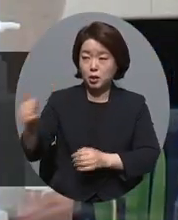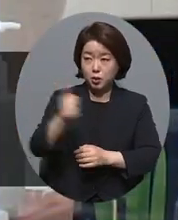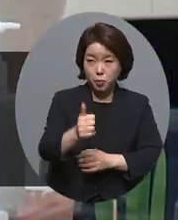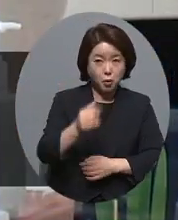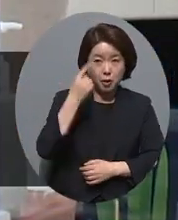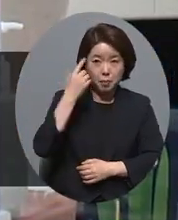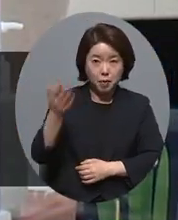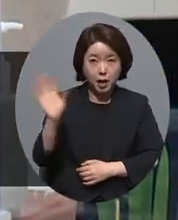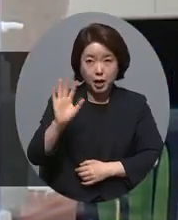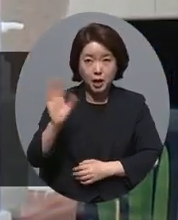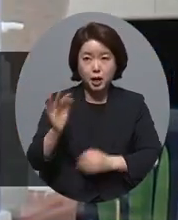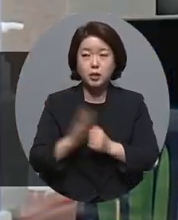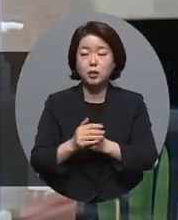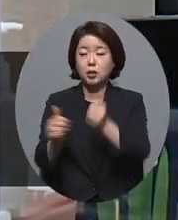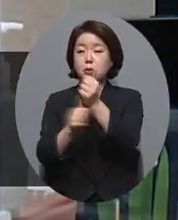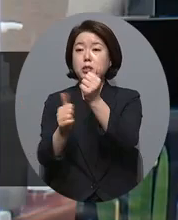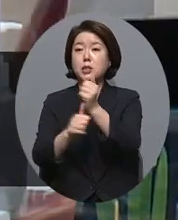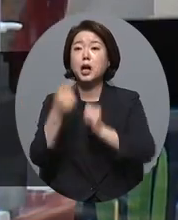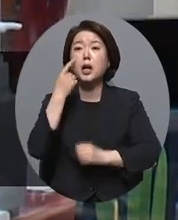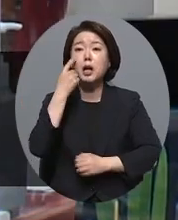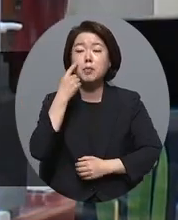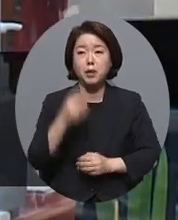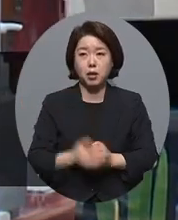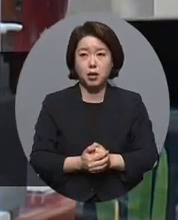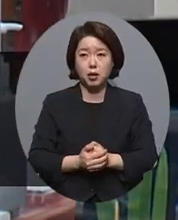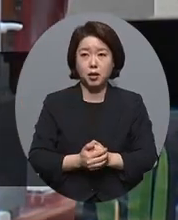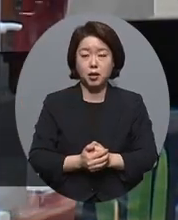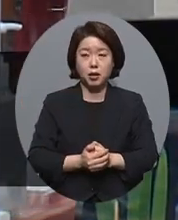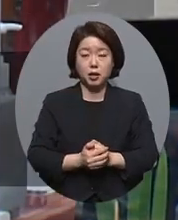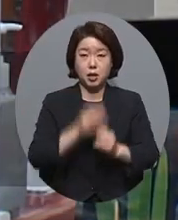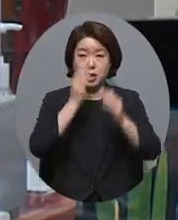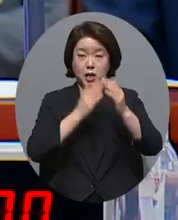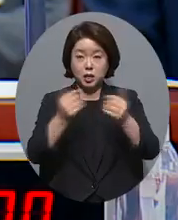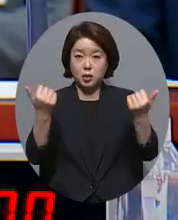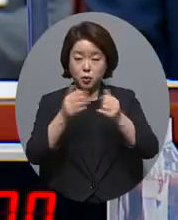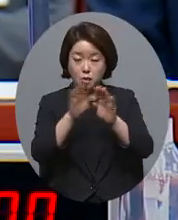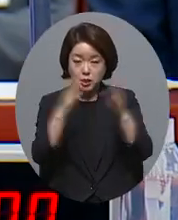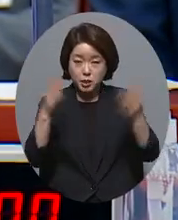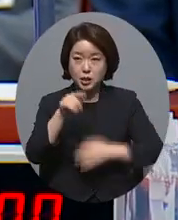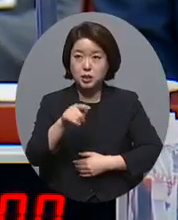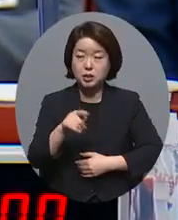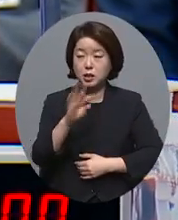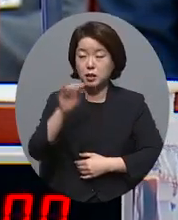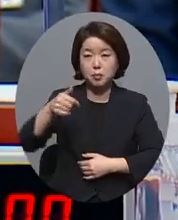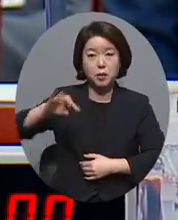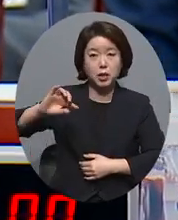하기 전에 박진 장관님 뭐 하시는 말씀이 있으면 한 말씀입니다 제가